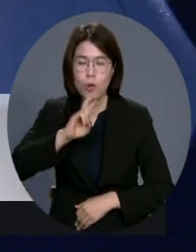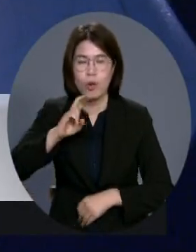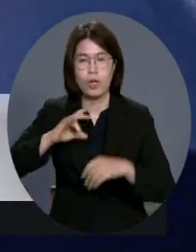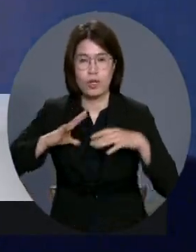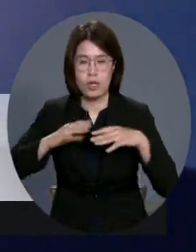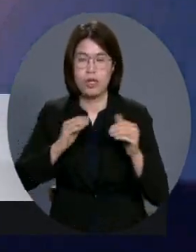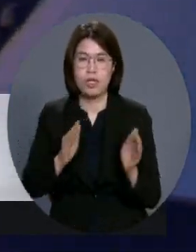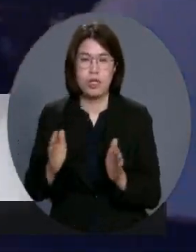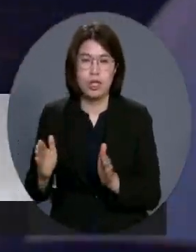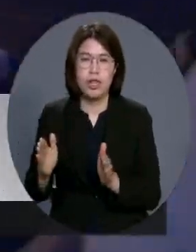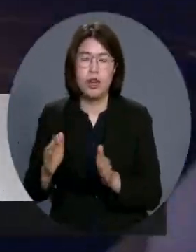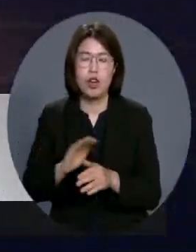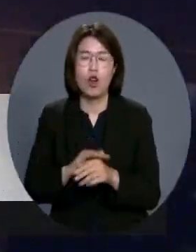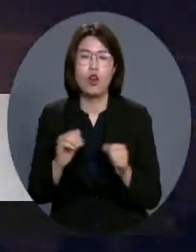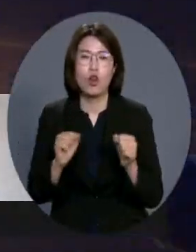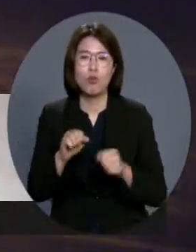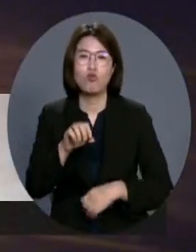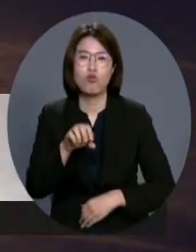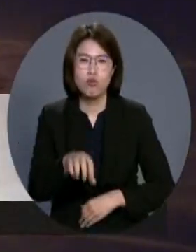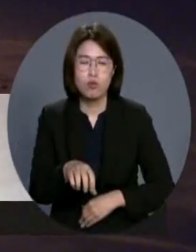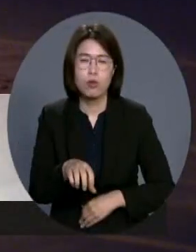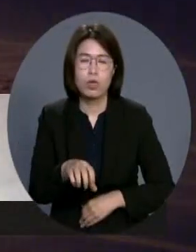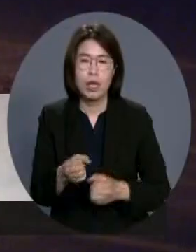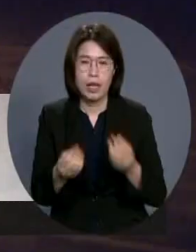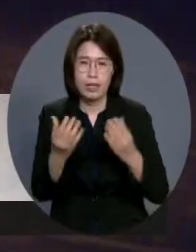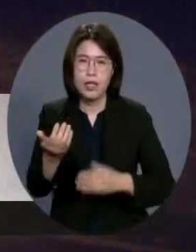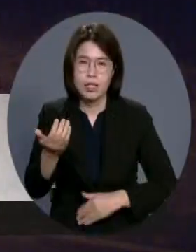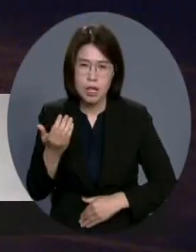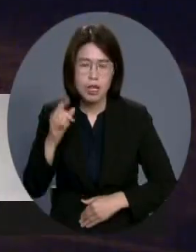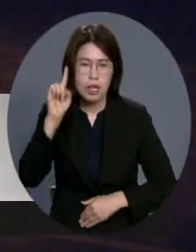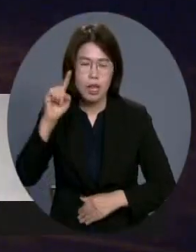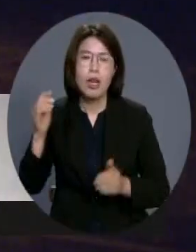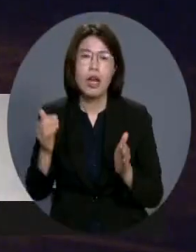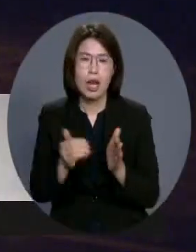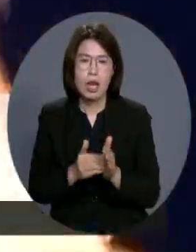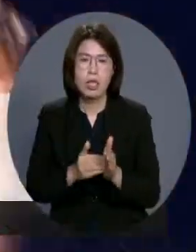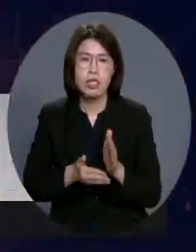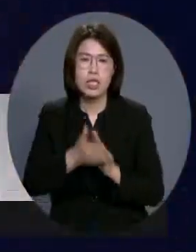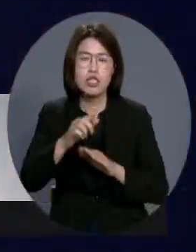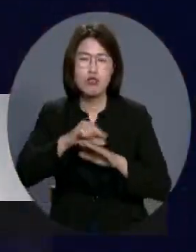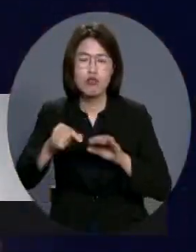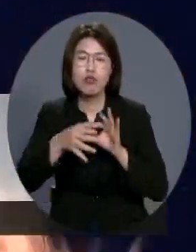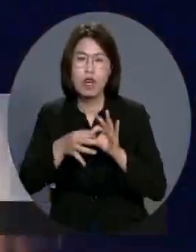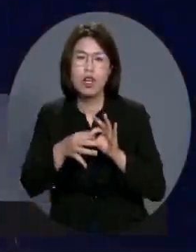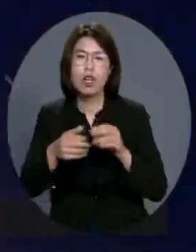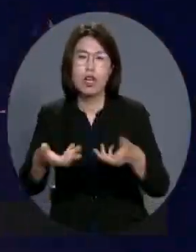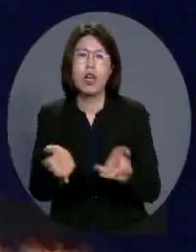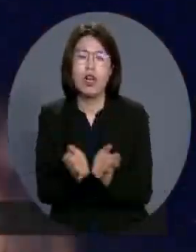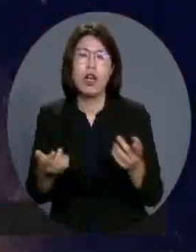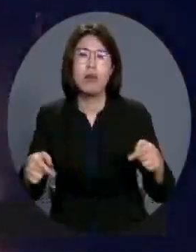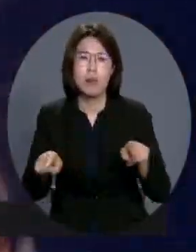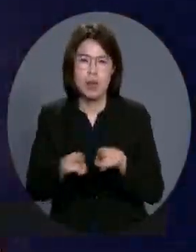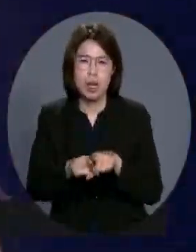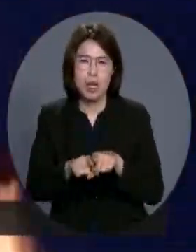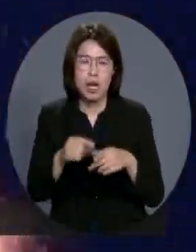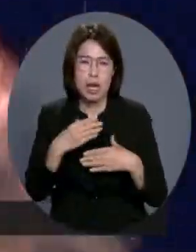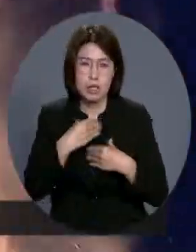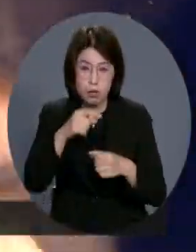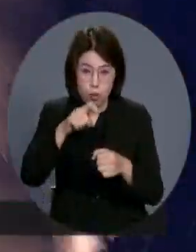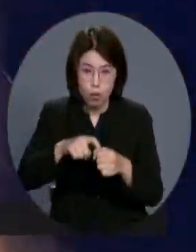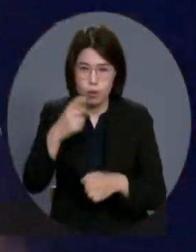진행됩니다 경상북도는 정월대보름 행사를 앞두고 내일까지 시군 관계 기관과 함께 안전 관리를